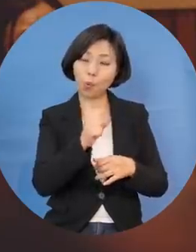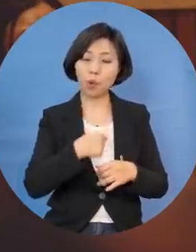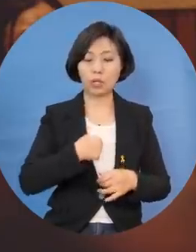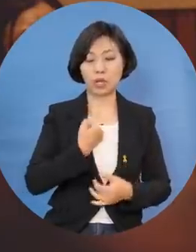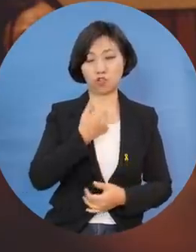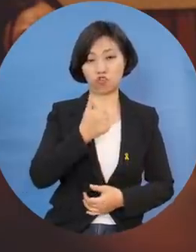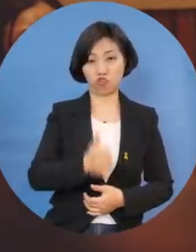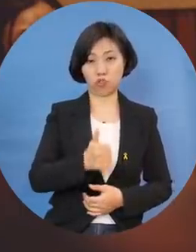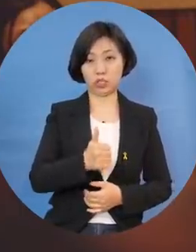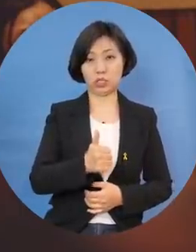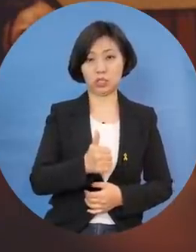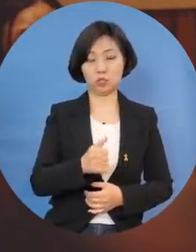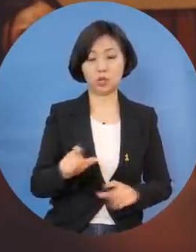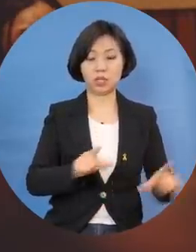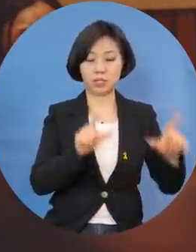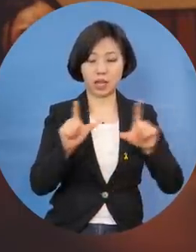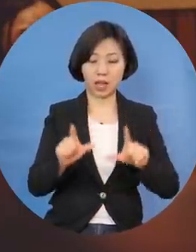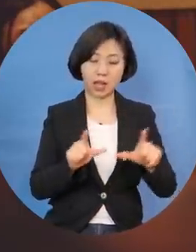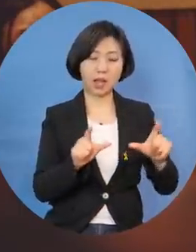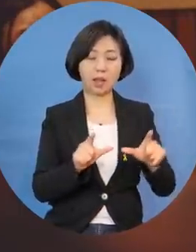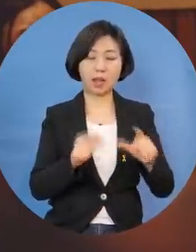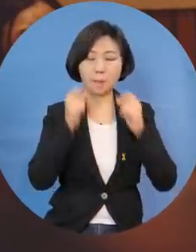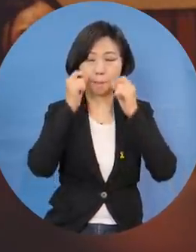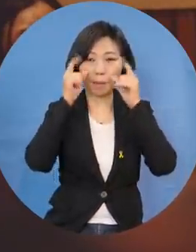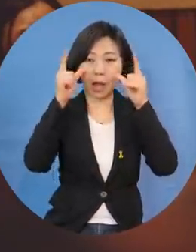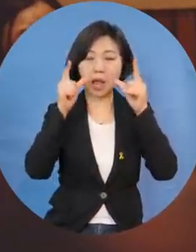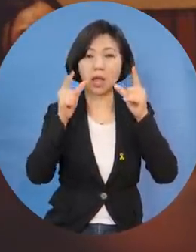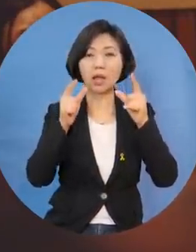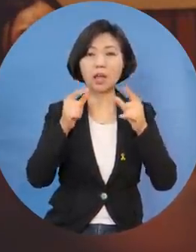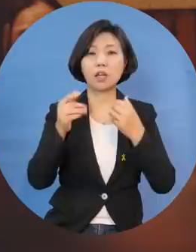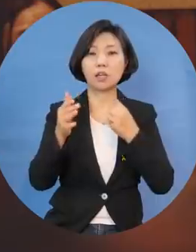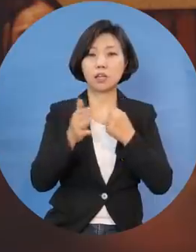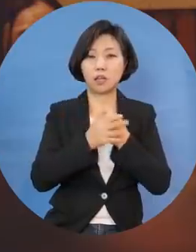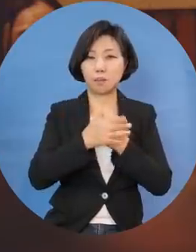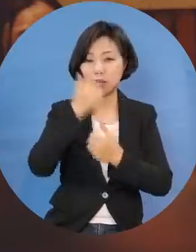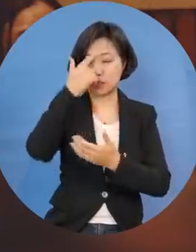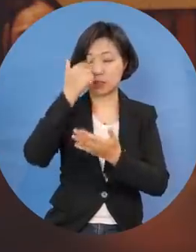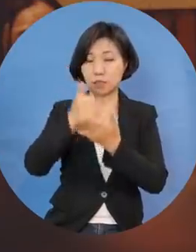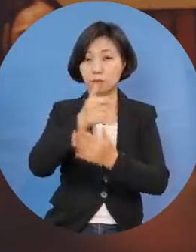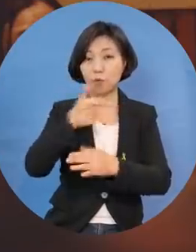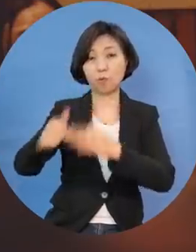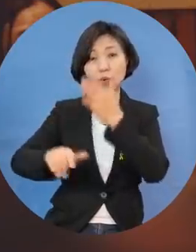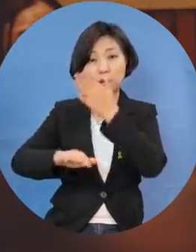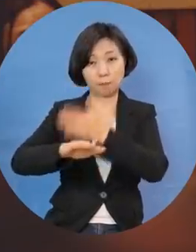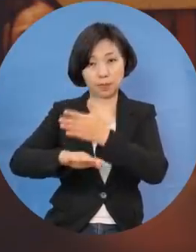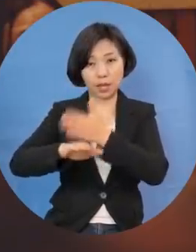주인공으로 살아가는 방법을 깨우치게 되어 스님께 매우 감사드립니다.